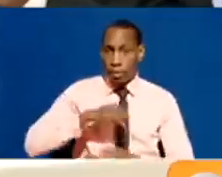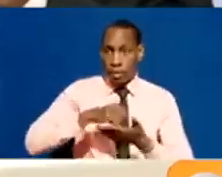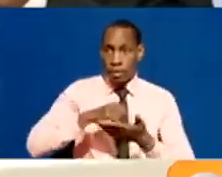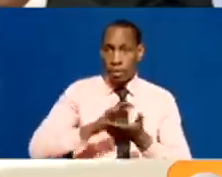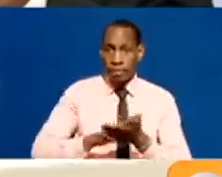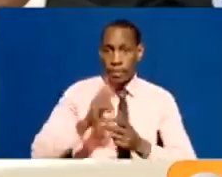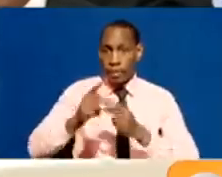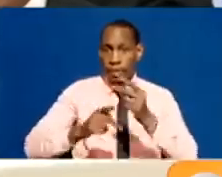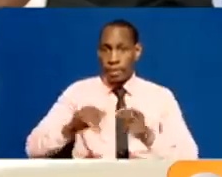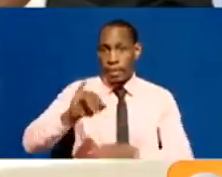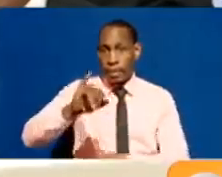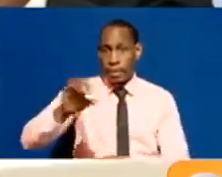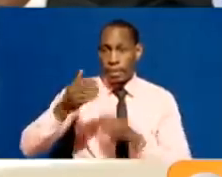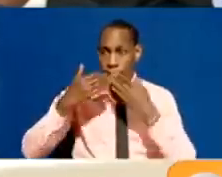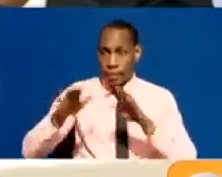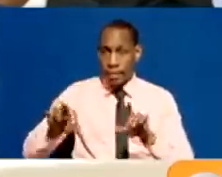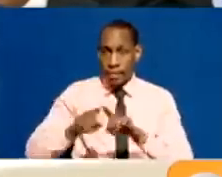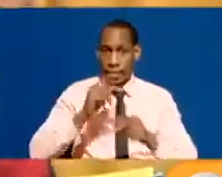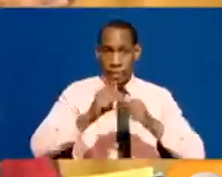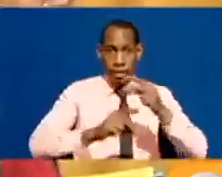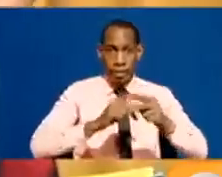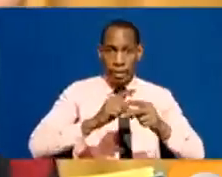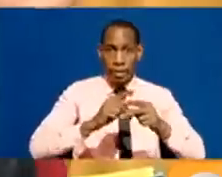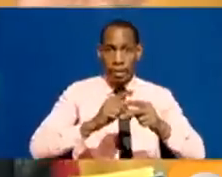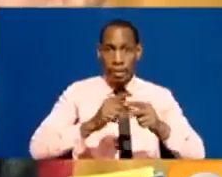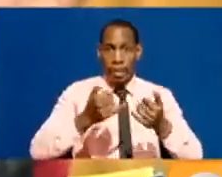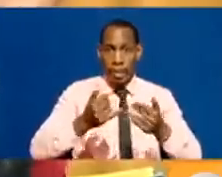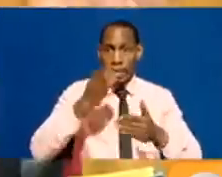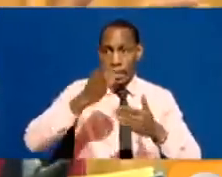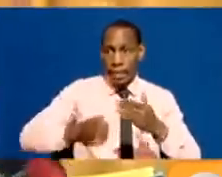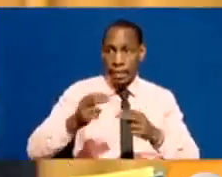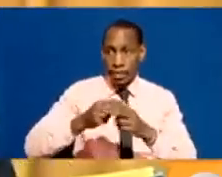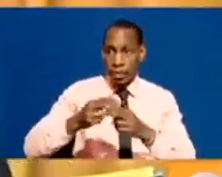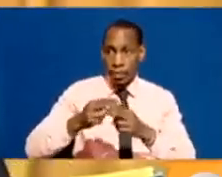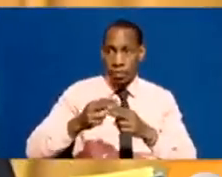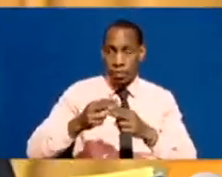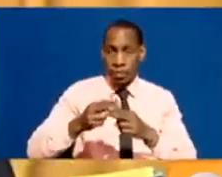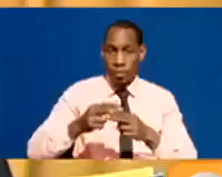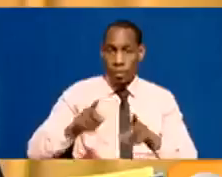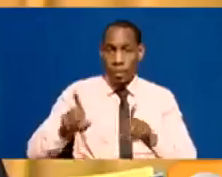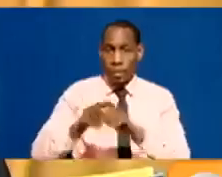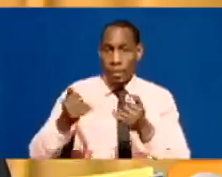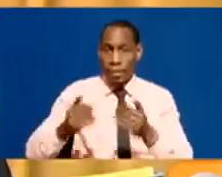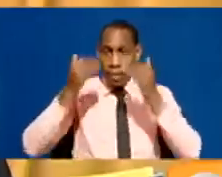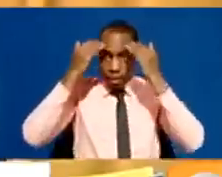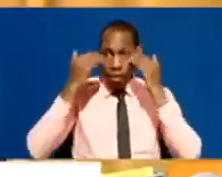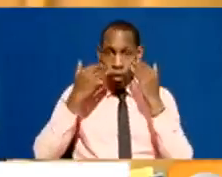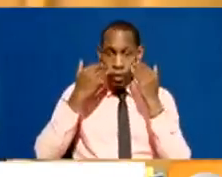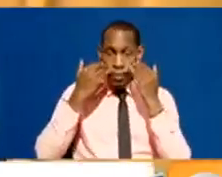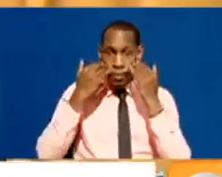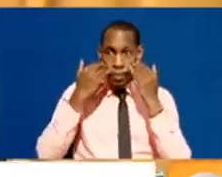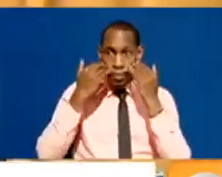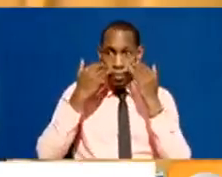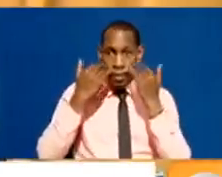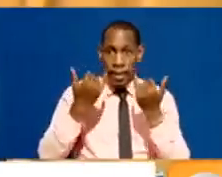the IBC is finished. The process at for other house is coming to an end shortly. And so the court has